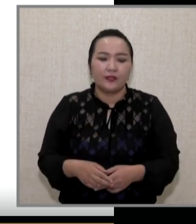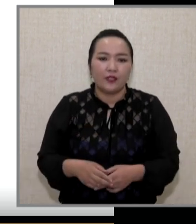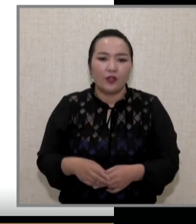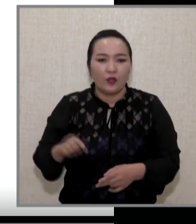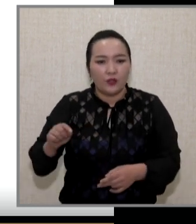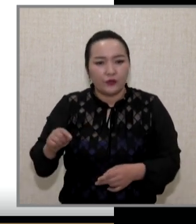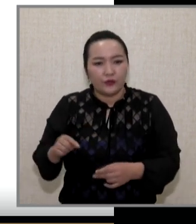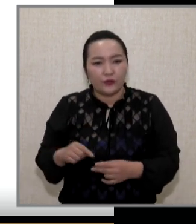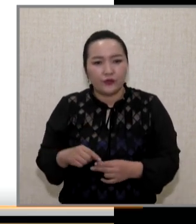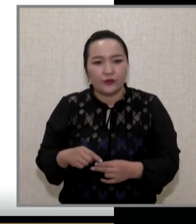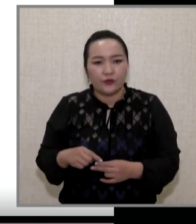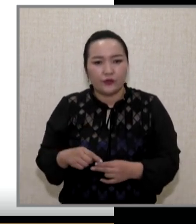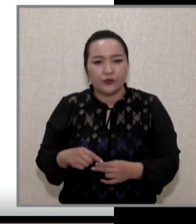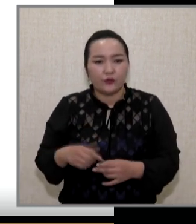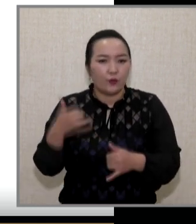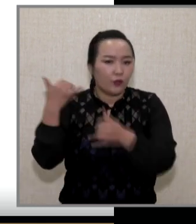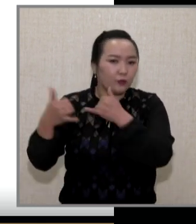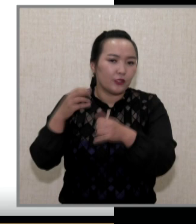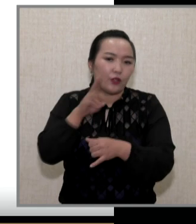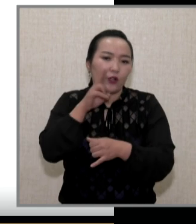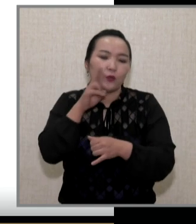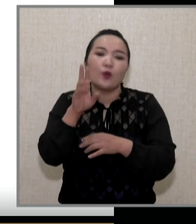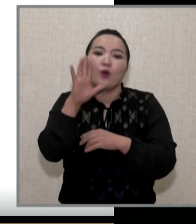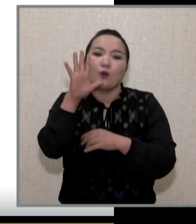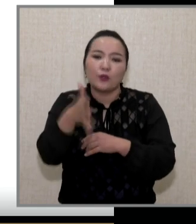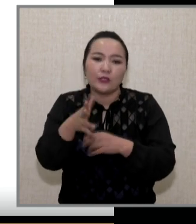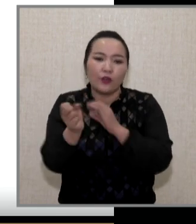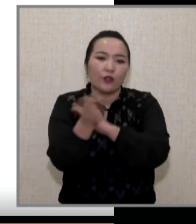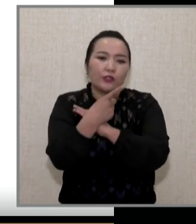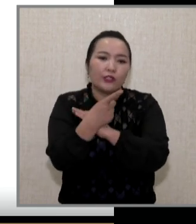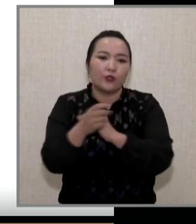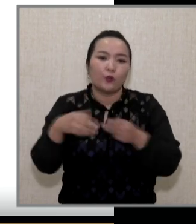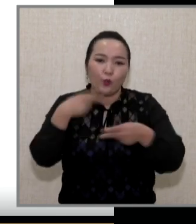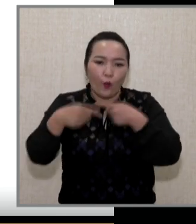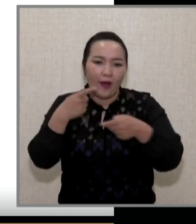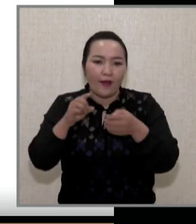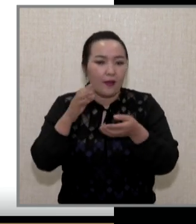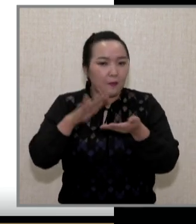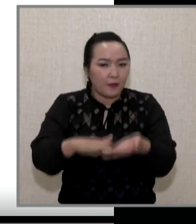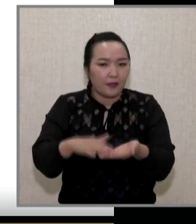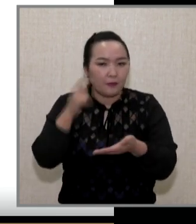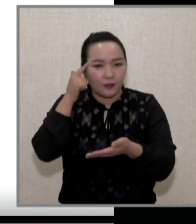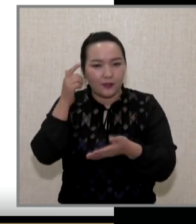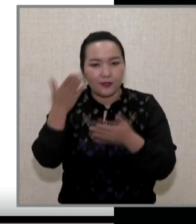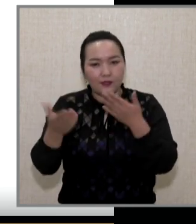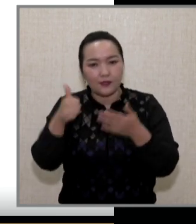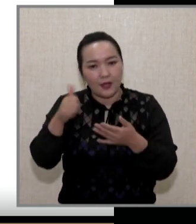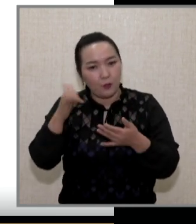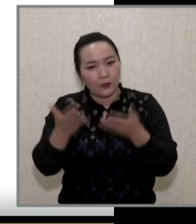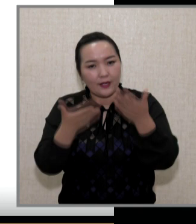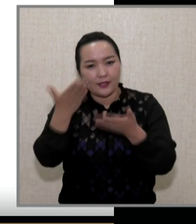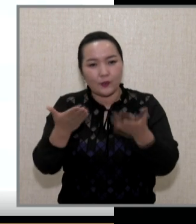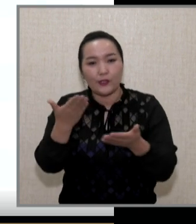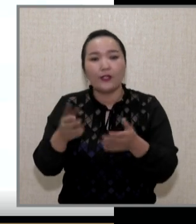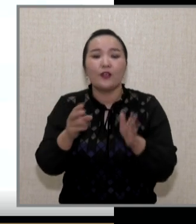За өнөөдрийн хичээлээр бид уламжлалт хоол хүнсний онцлогийн талаар танин мэдэж түүний давуу болон сул талыг харьцуулан